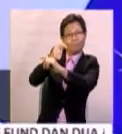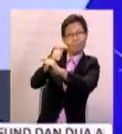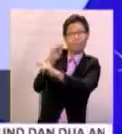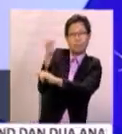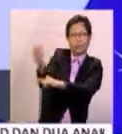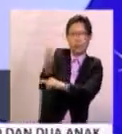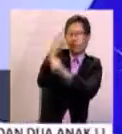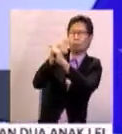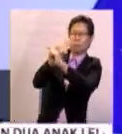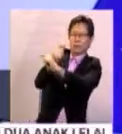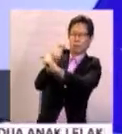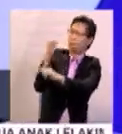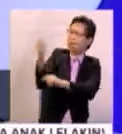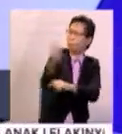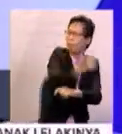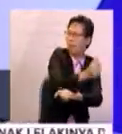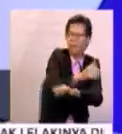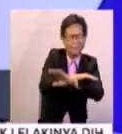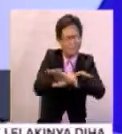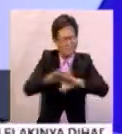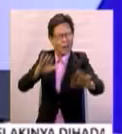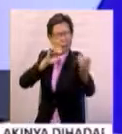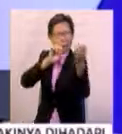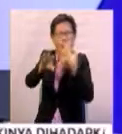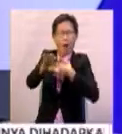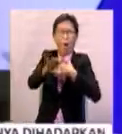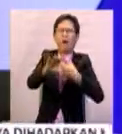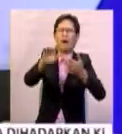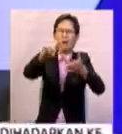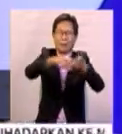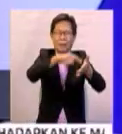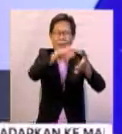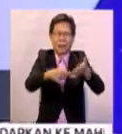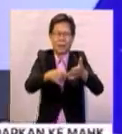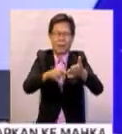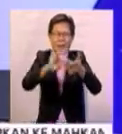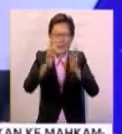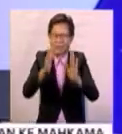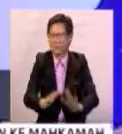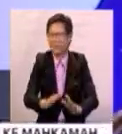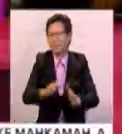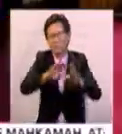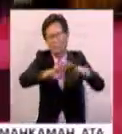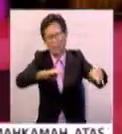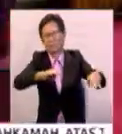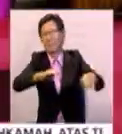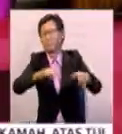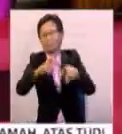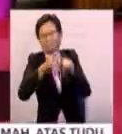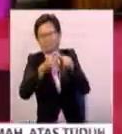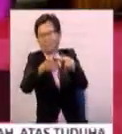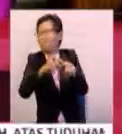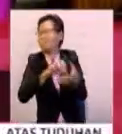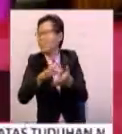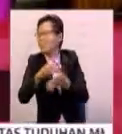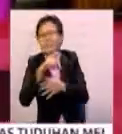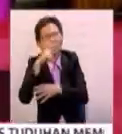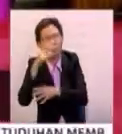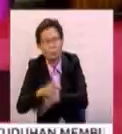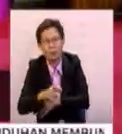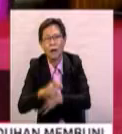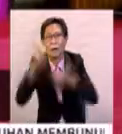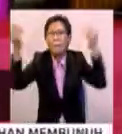diri, jangan sesekali membalas kritikan netizen dengan bahasa yang kurang sopan. Beliau